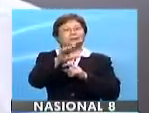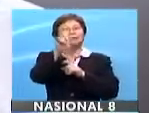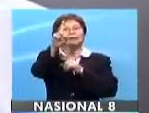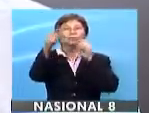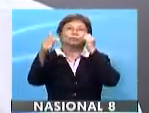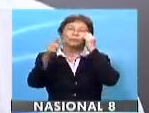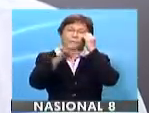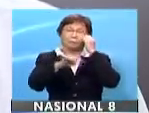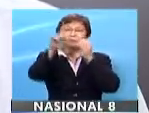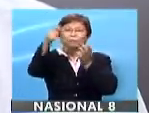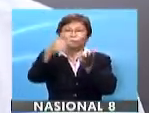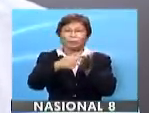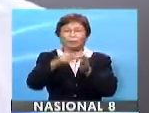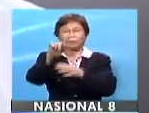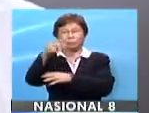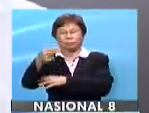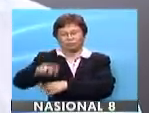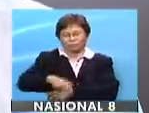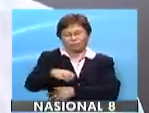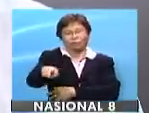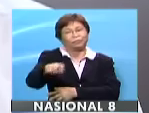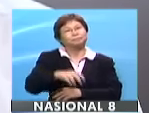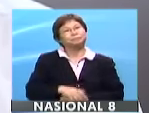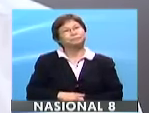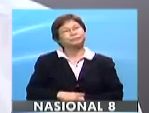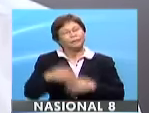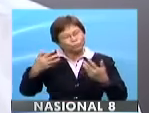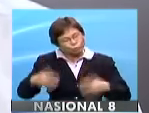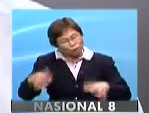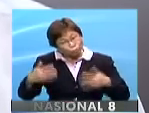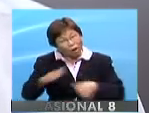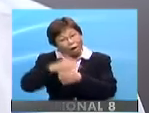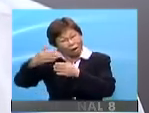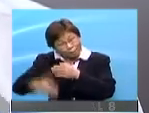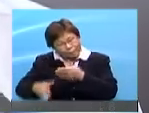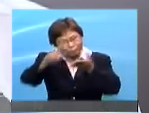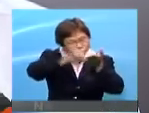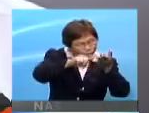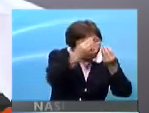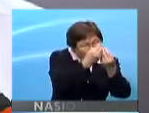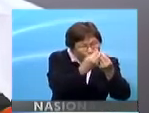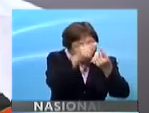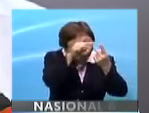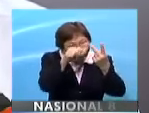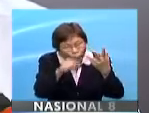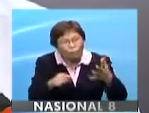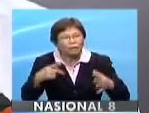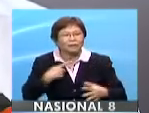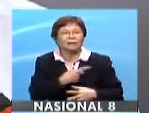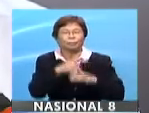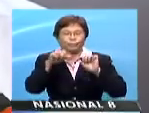satu lagi Tabung Haji Travers. Setelah kita buat semakan, kita boleh membuatkan